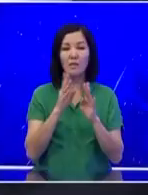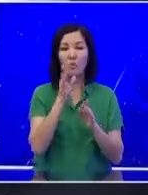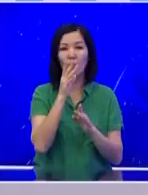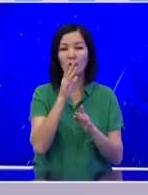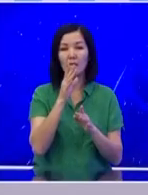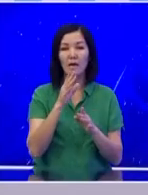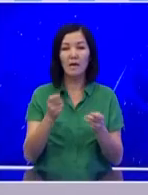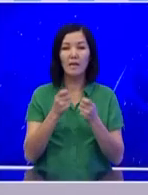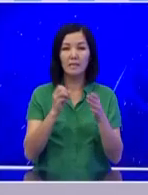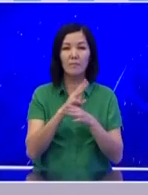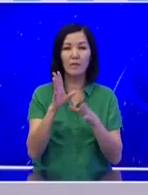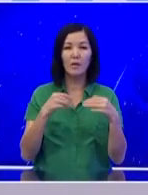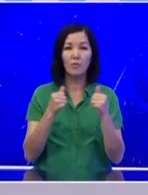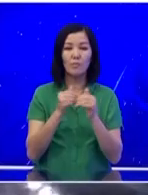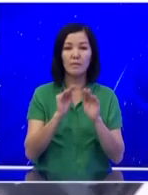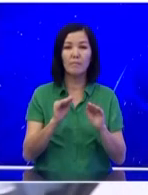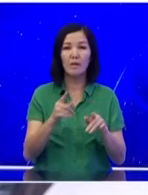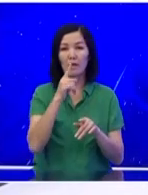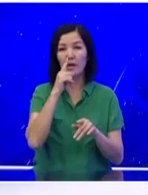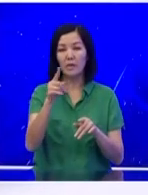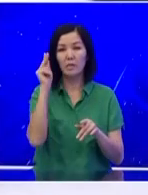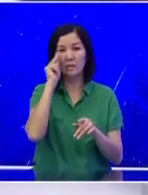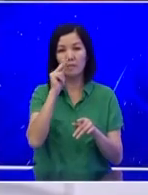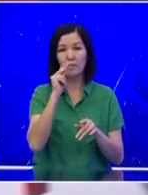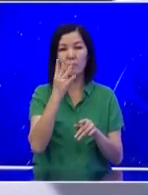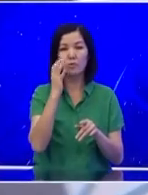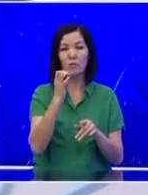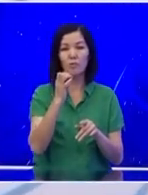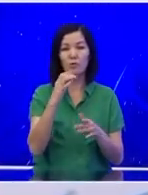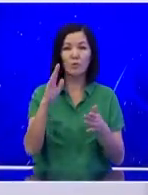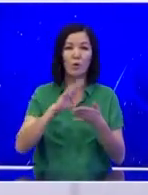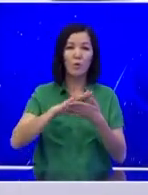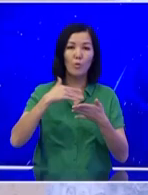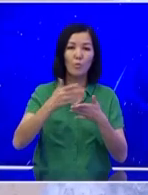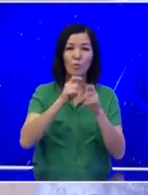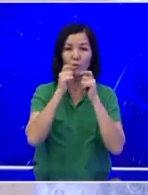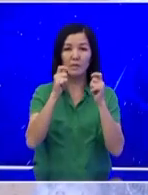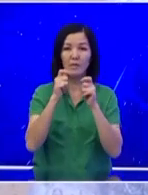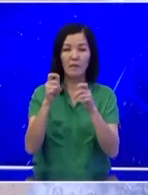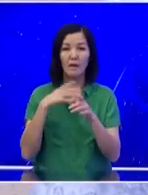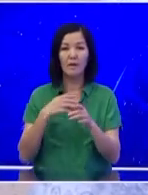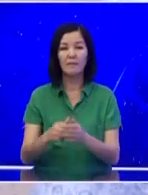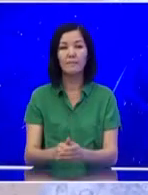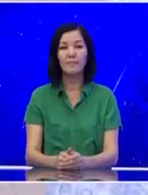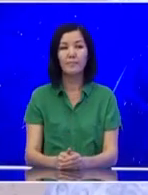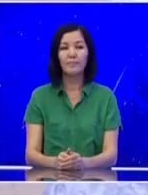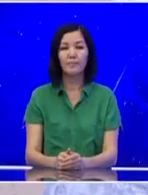аз қамтылған отбасы балалары қашықтықтан білім алу үшін 400 ноутбук сыйлапты.